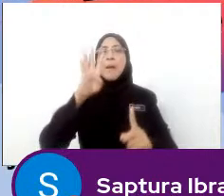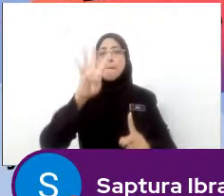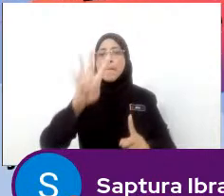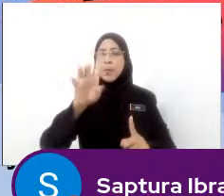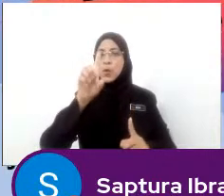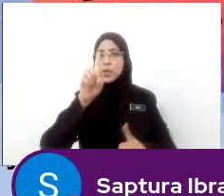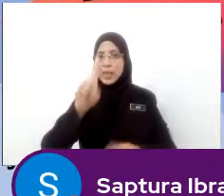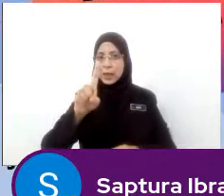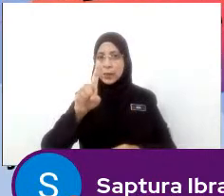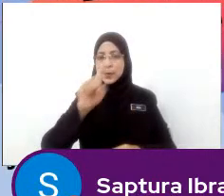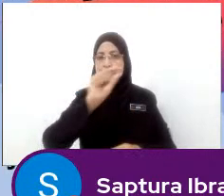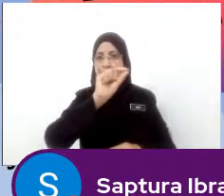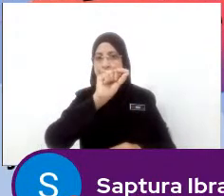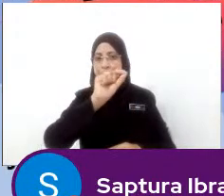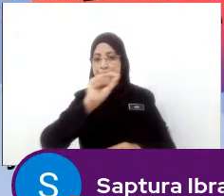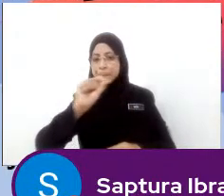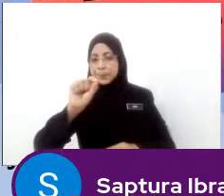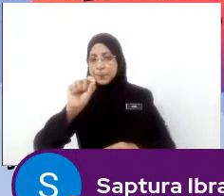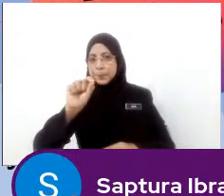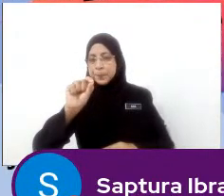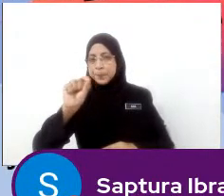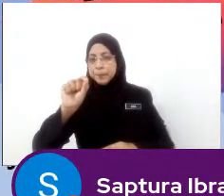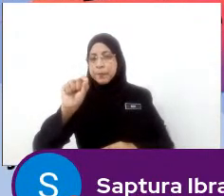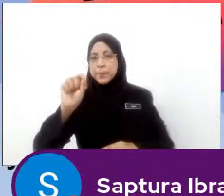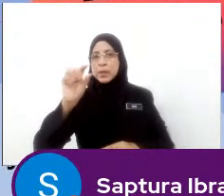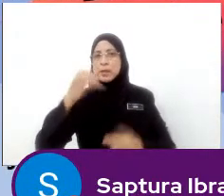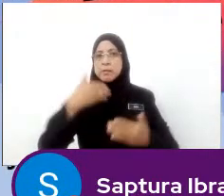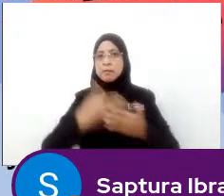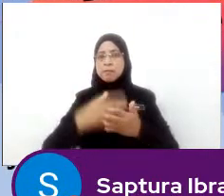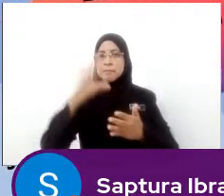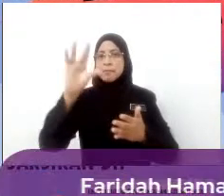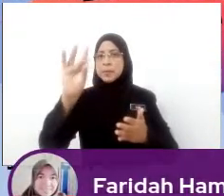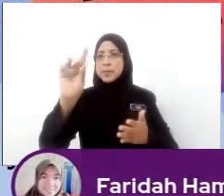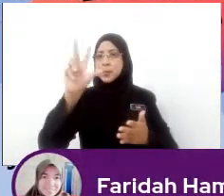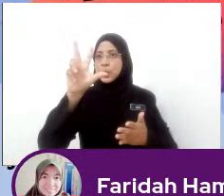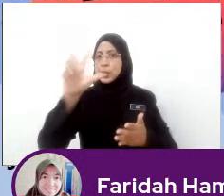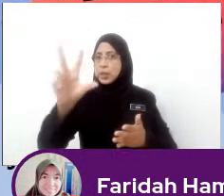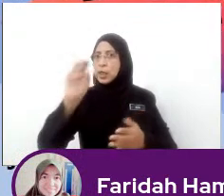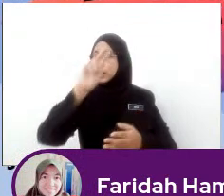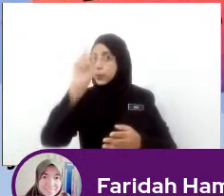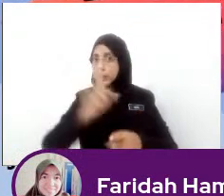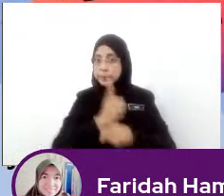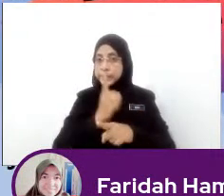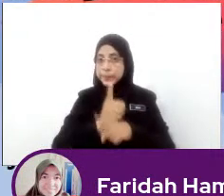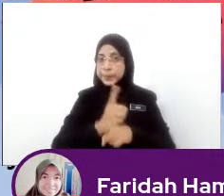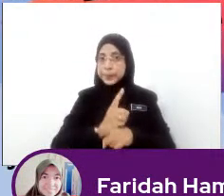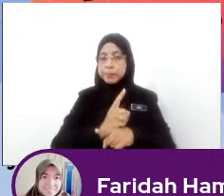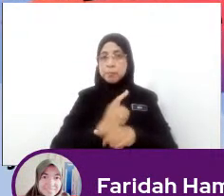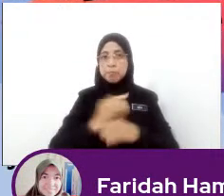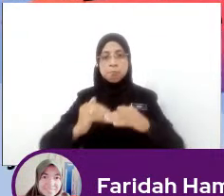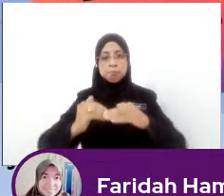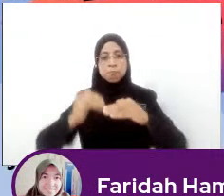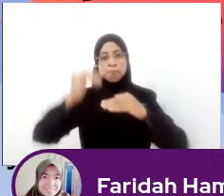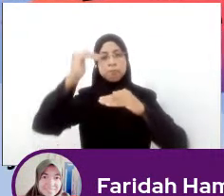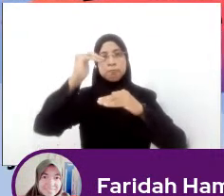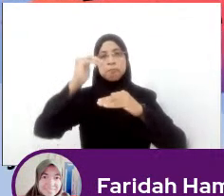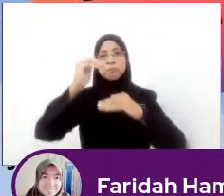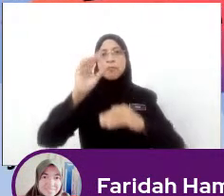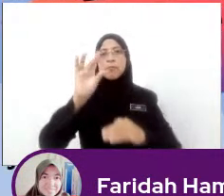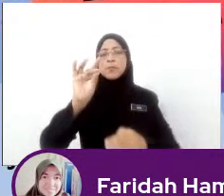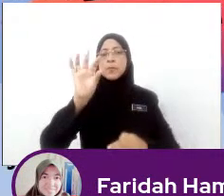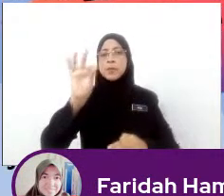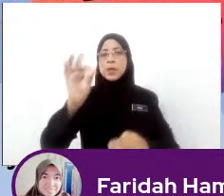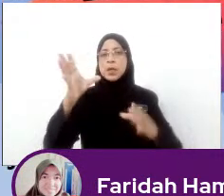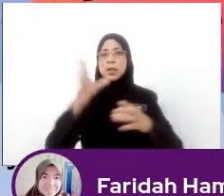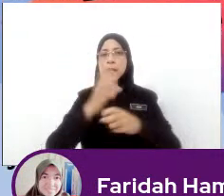41, daripada 41 dapat 83. Ini ujian sebenar. 41 dapat 83, 49